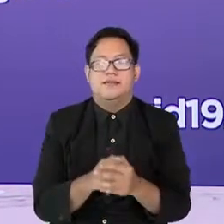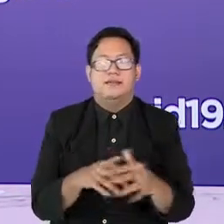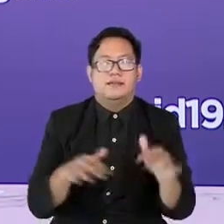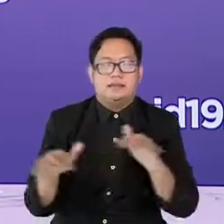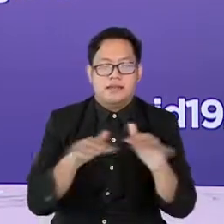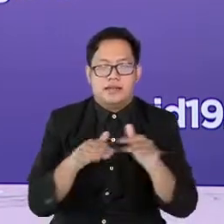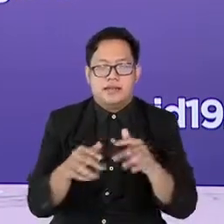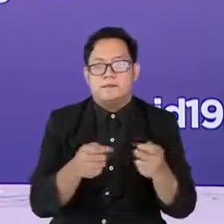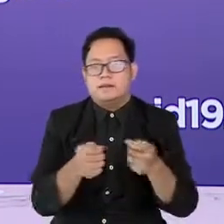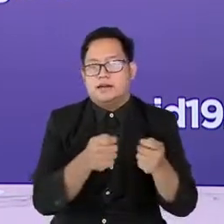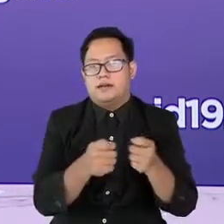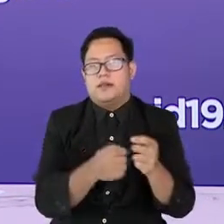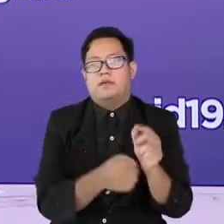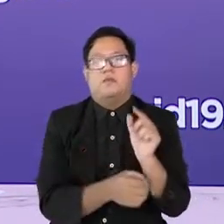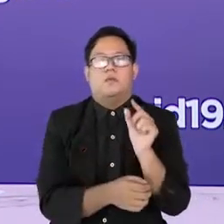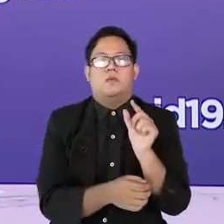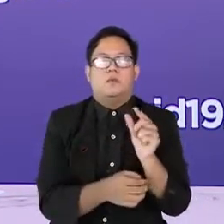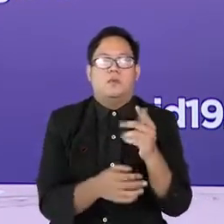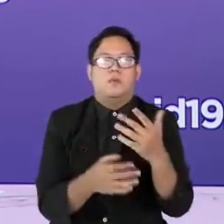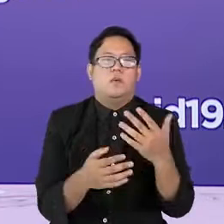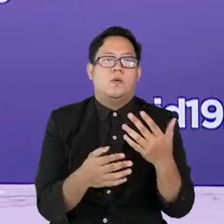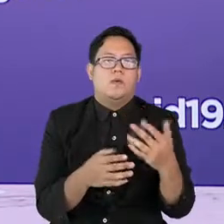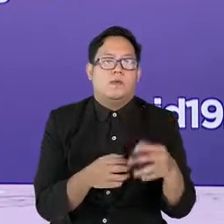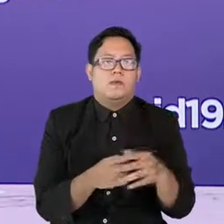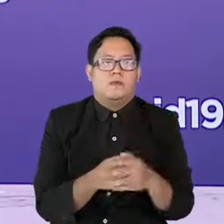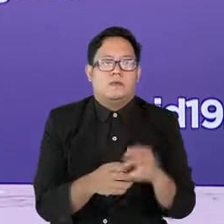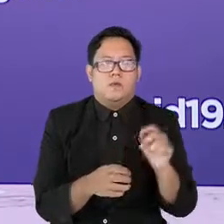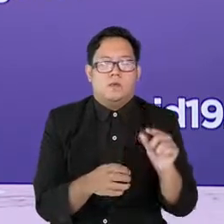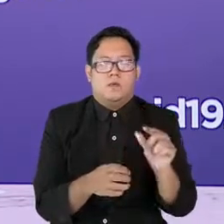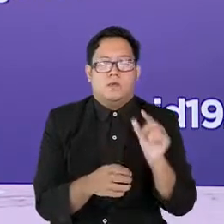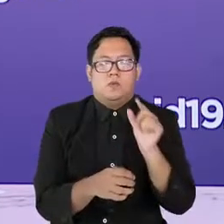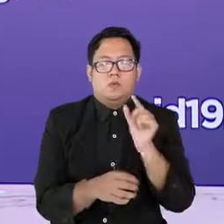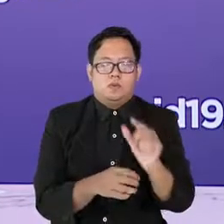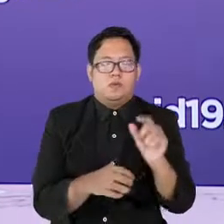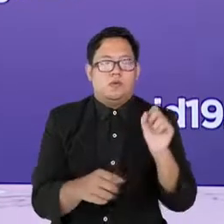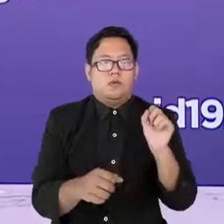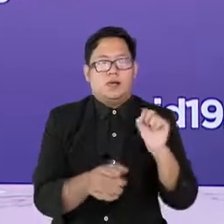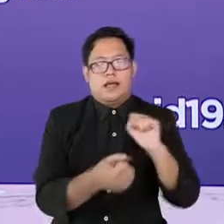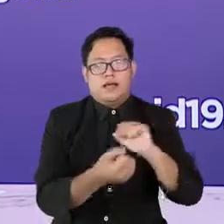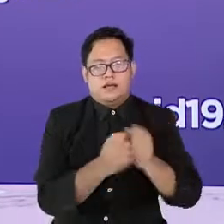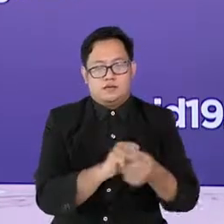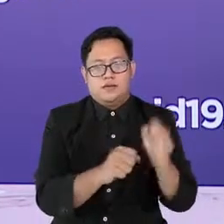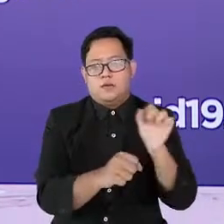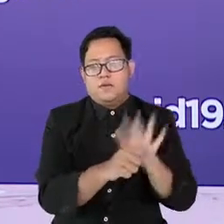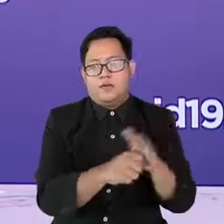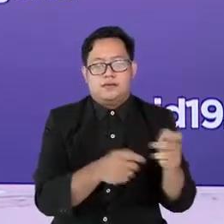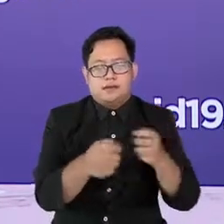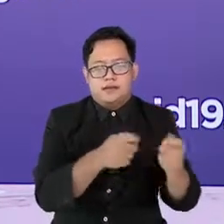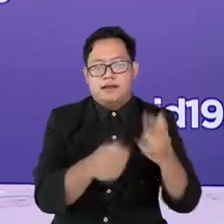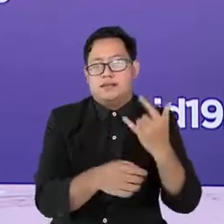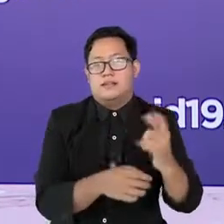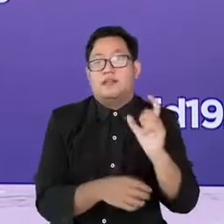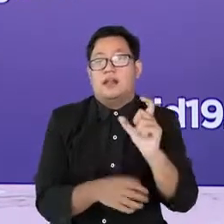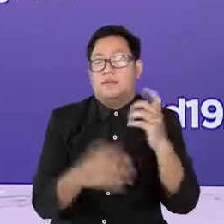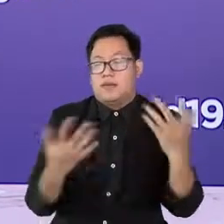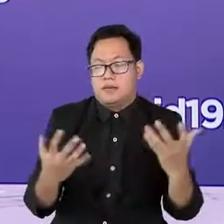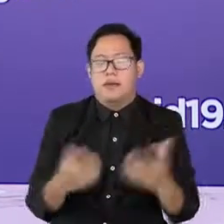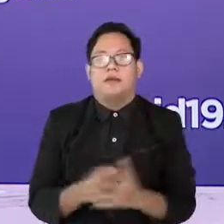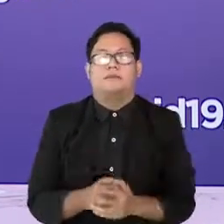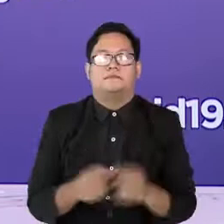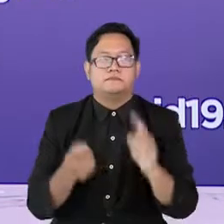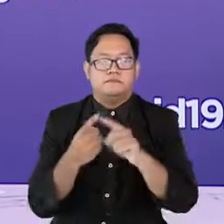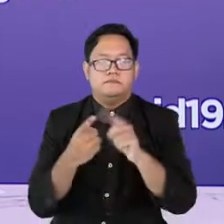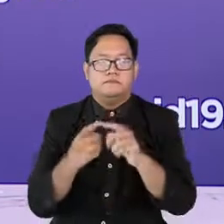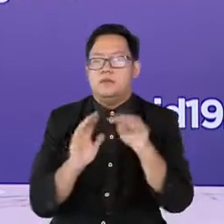progress kasus nasional yang terus terus menerus terkendali dan diantaranya yang pertama menerapkan protokol